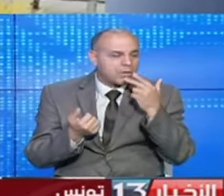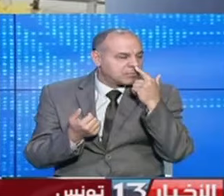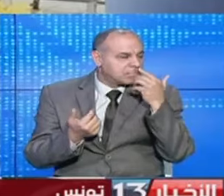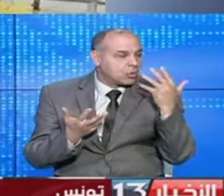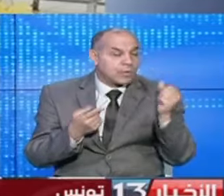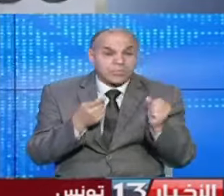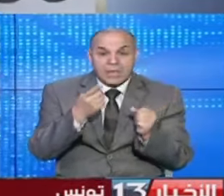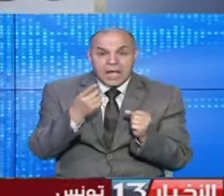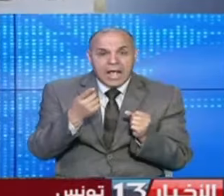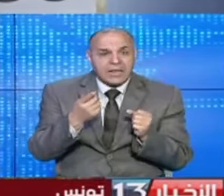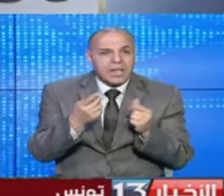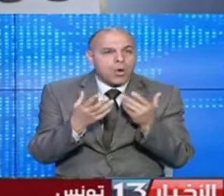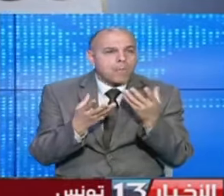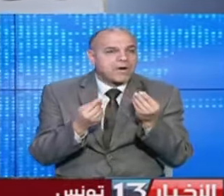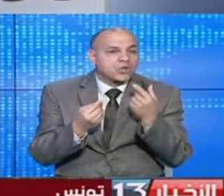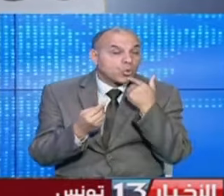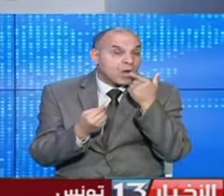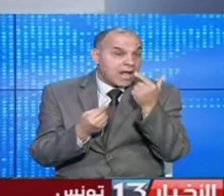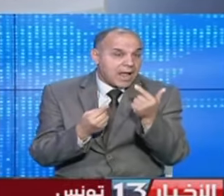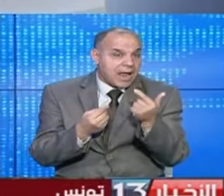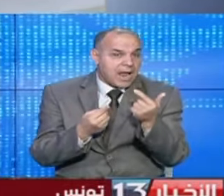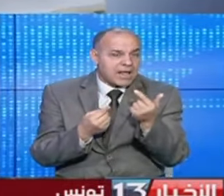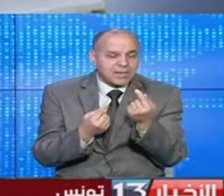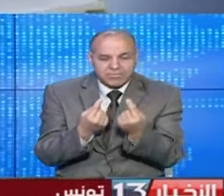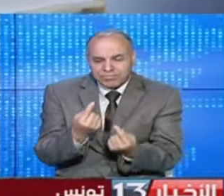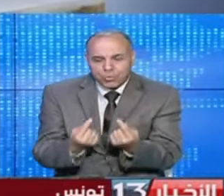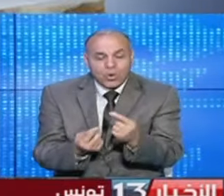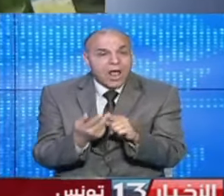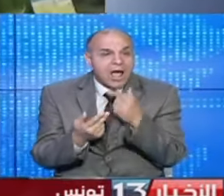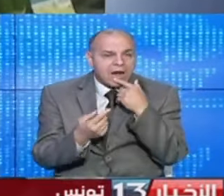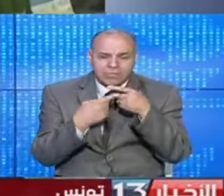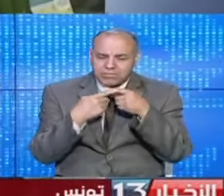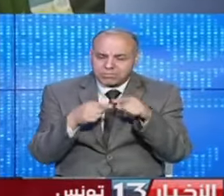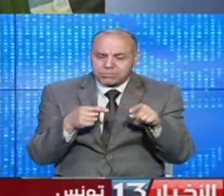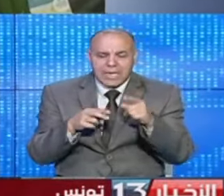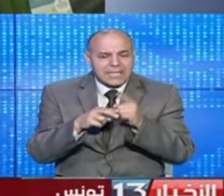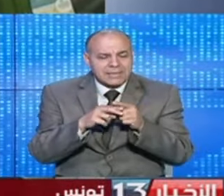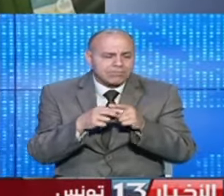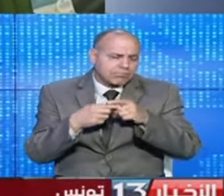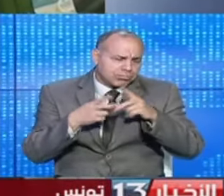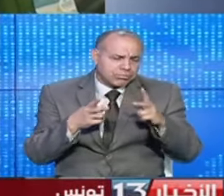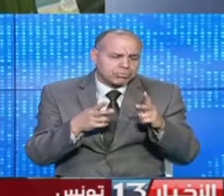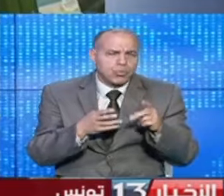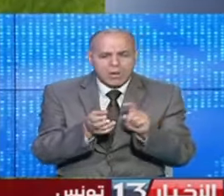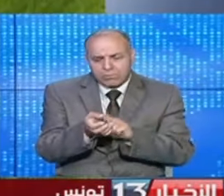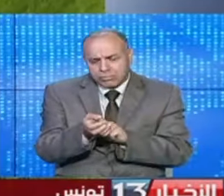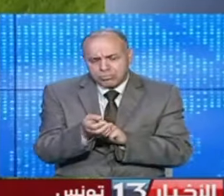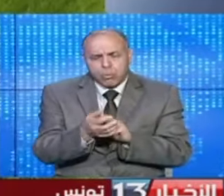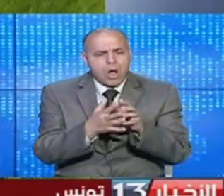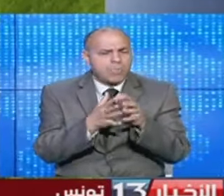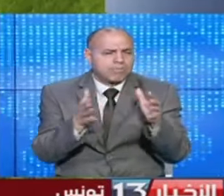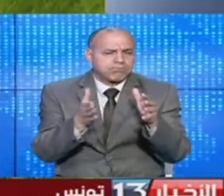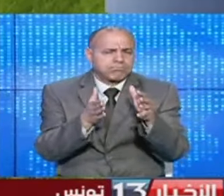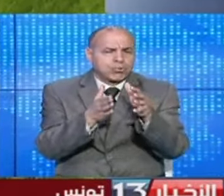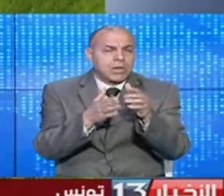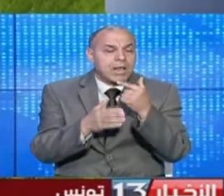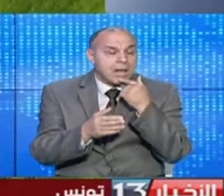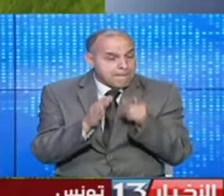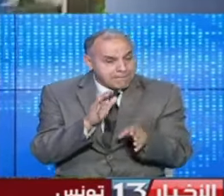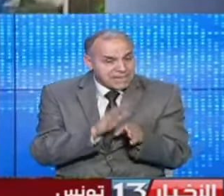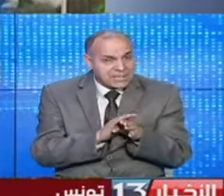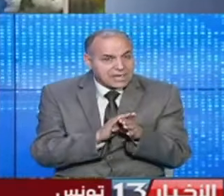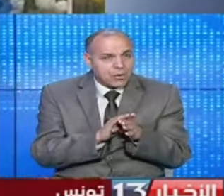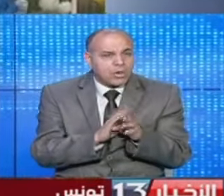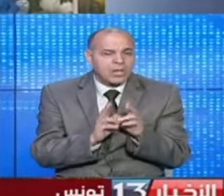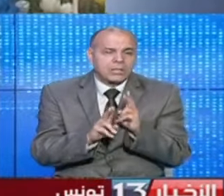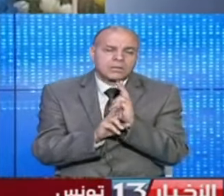والعطور، فكثيرا ما تكون هذه النباتات على اختلاف أسمائها وأصولها وأحجامها مصدرا